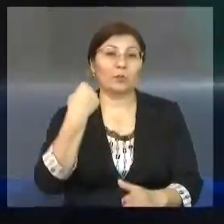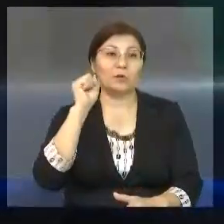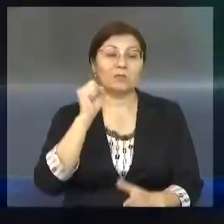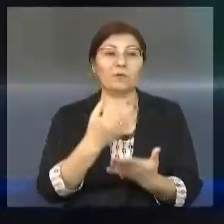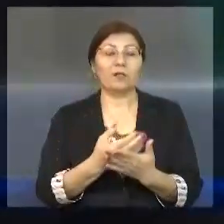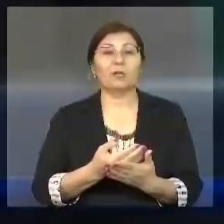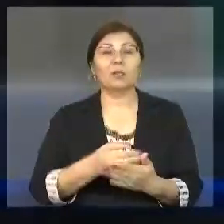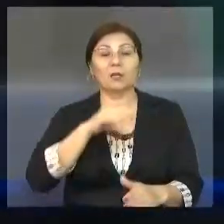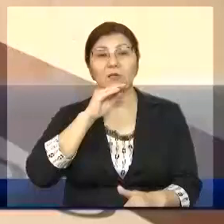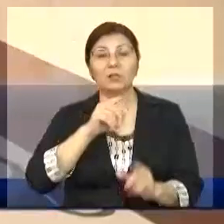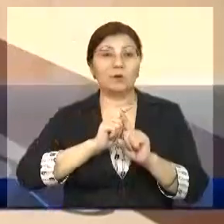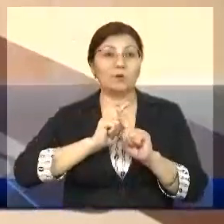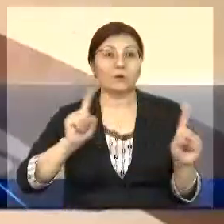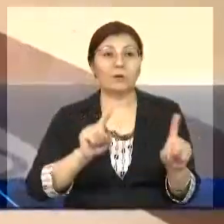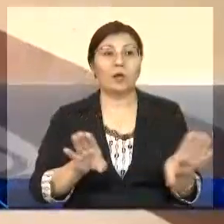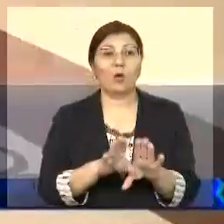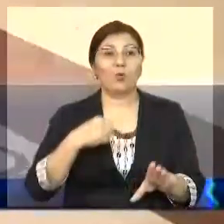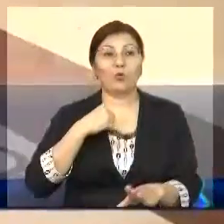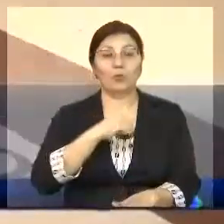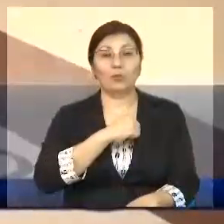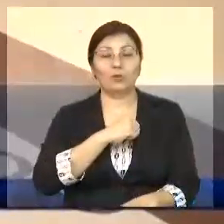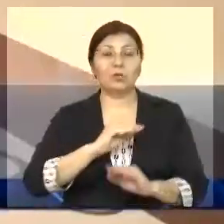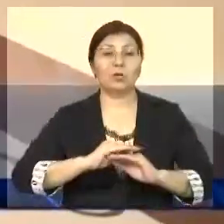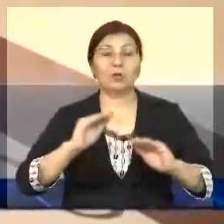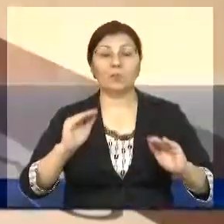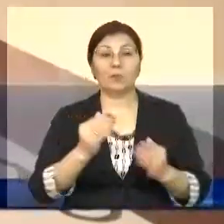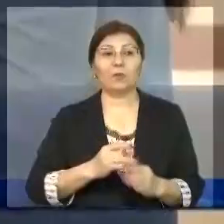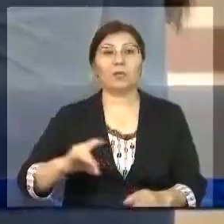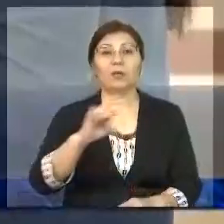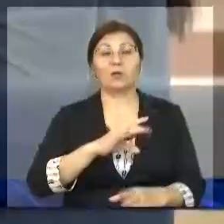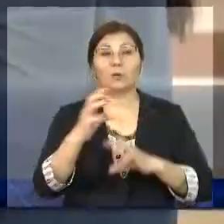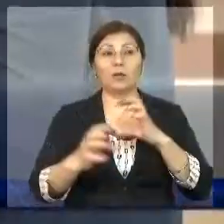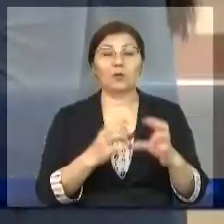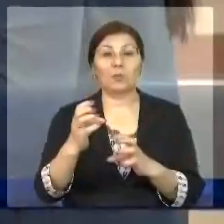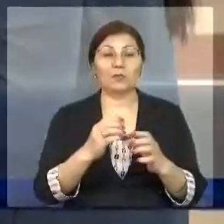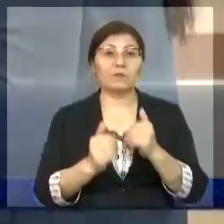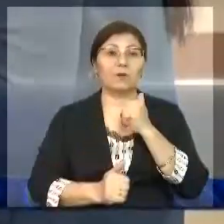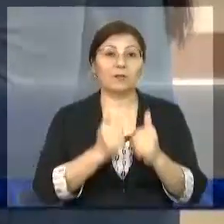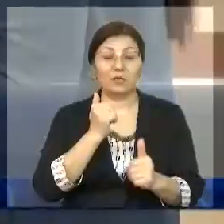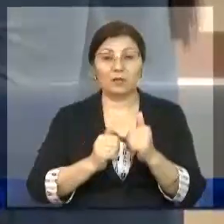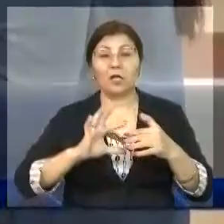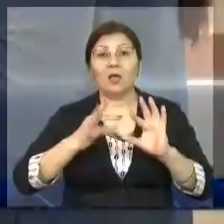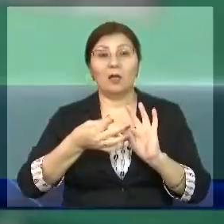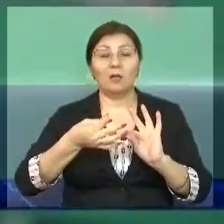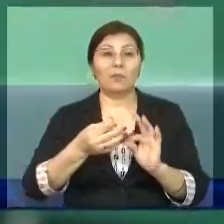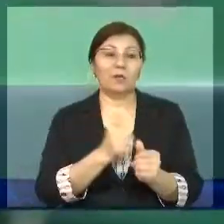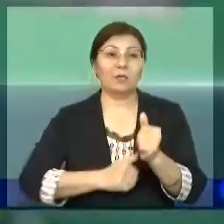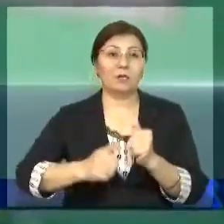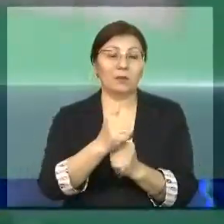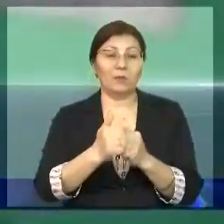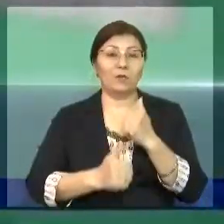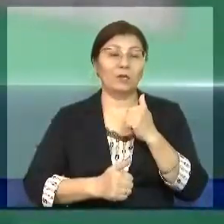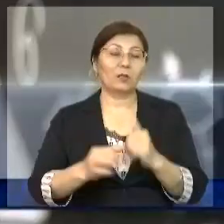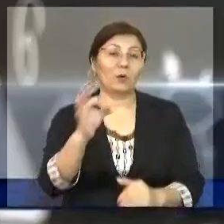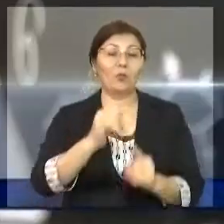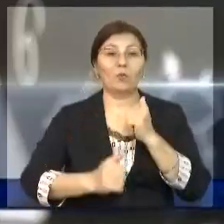кәсіби шеберлігімен дараланады. Оның өзі де шәкірттері де республикалық халықаралық білім бәйгелерінде топ жарып, облыс намысын